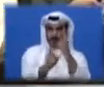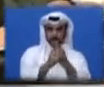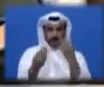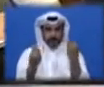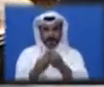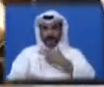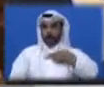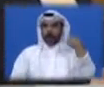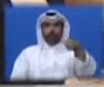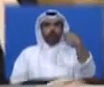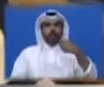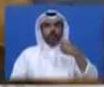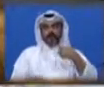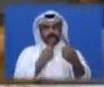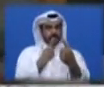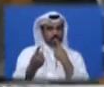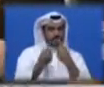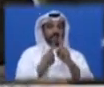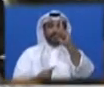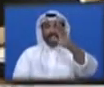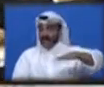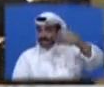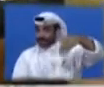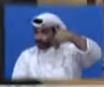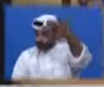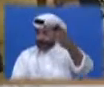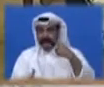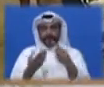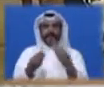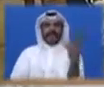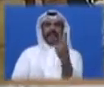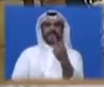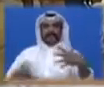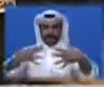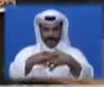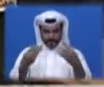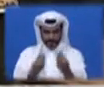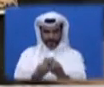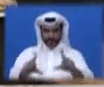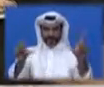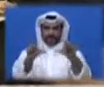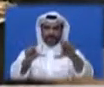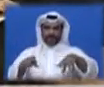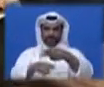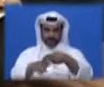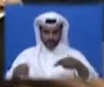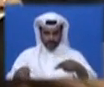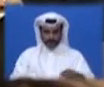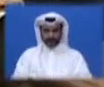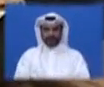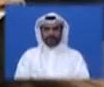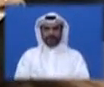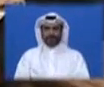الحكوميه والمعني بالدوله نحو ترجمه التعاون المشترك ناصر الهاجري تلفزيون